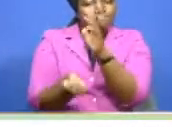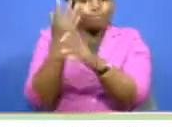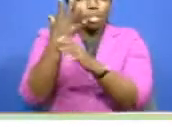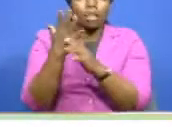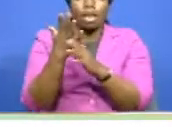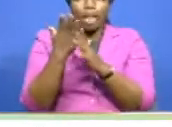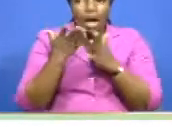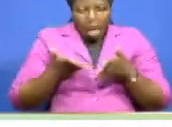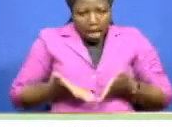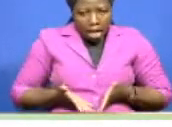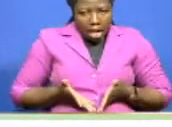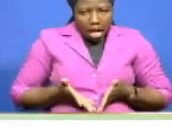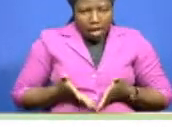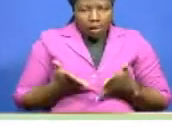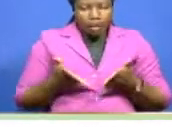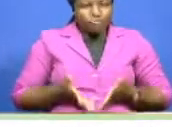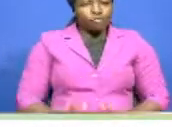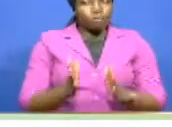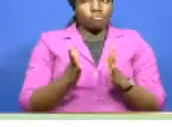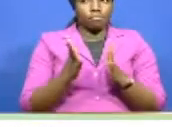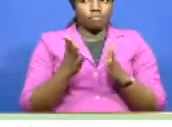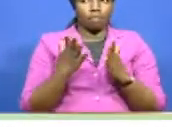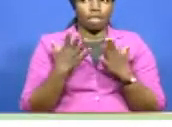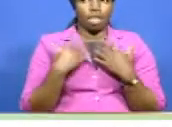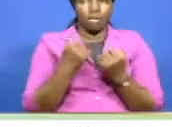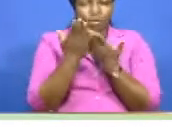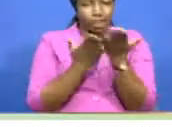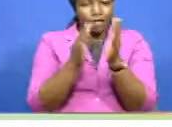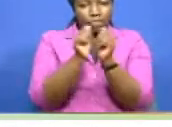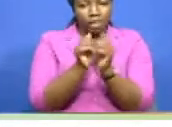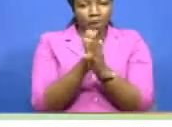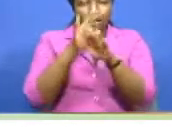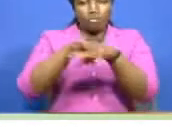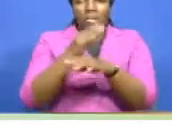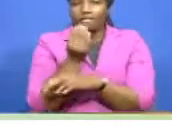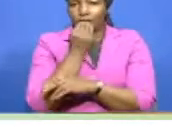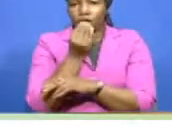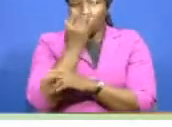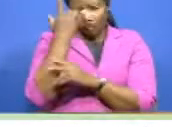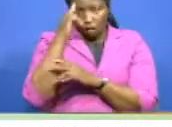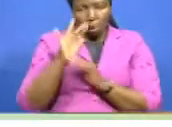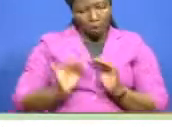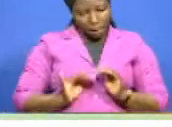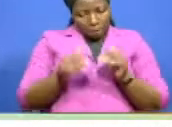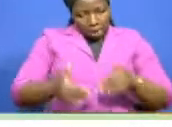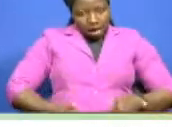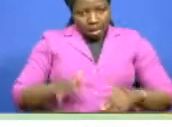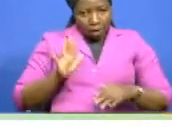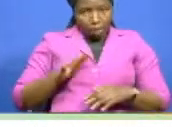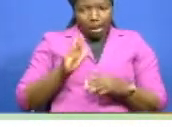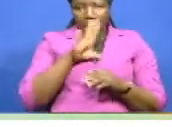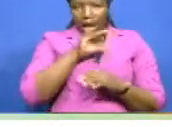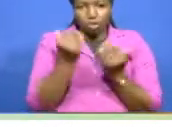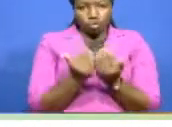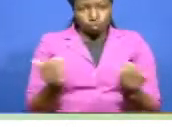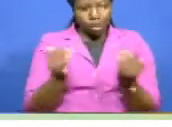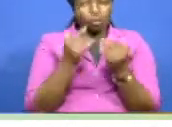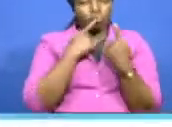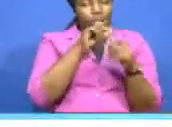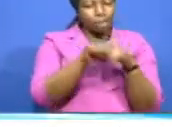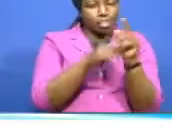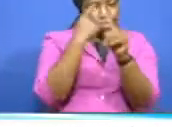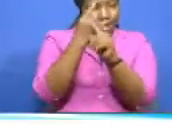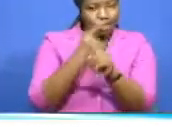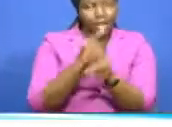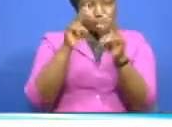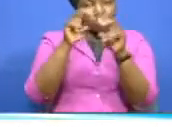na vilevile lishe bora kwa kina mama wajawazito na vilevile watoto. Na nazungumza tu kuhusiana na masuala mbalimbali ya